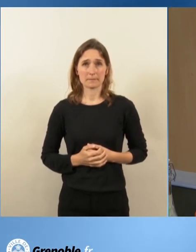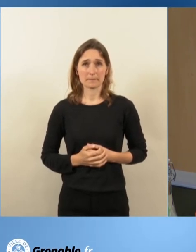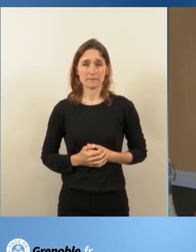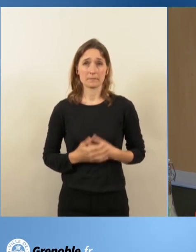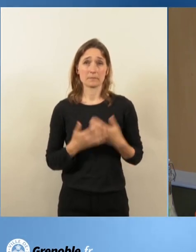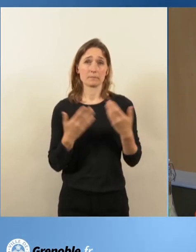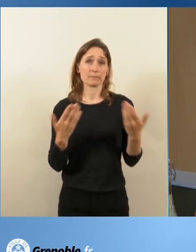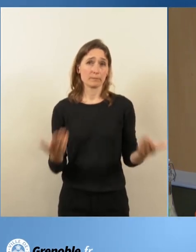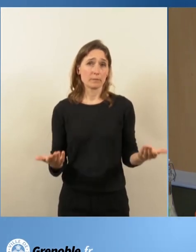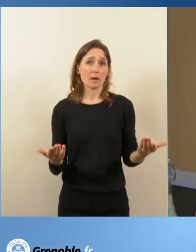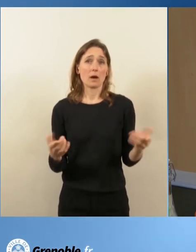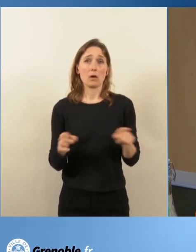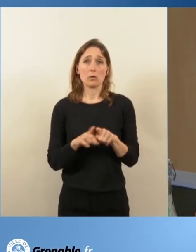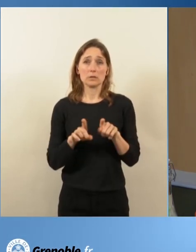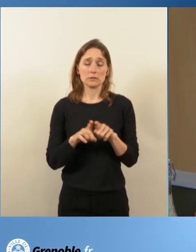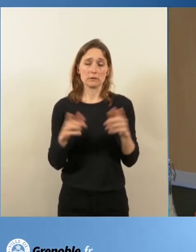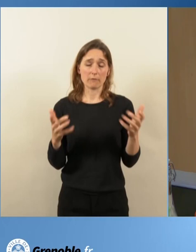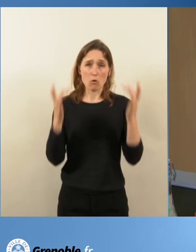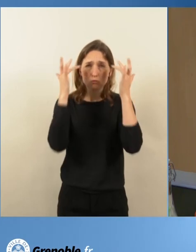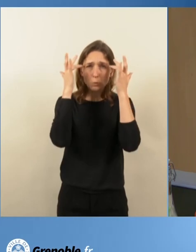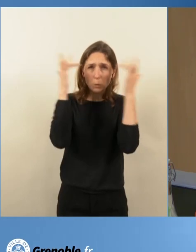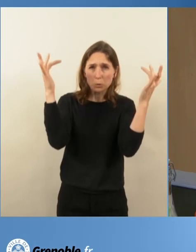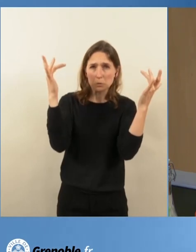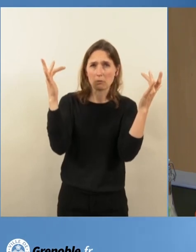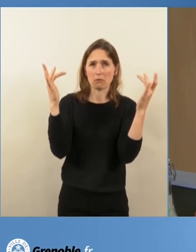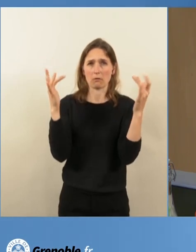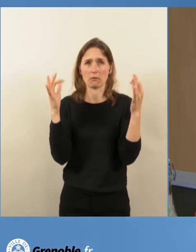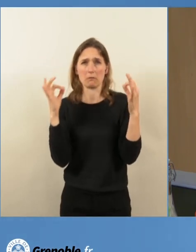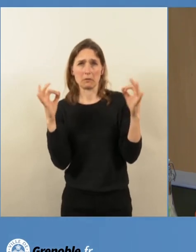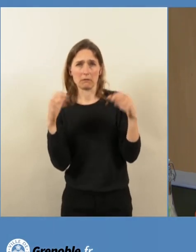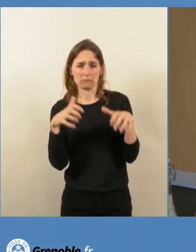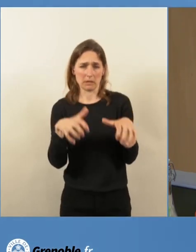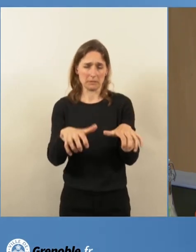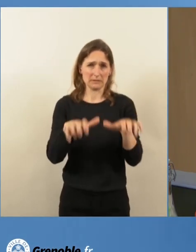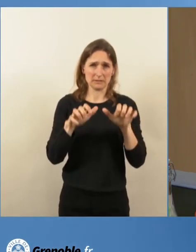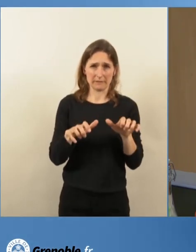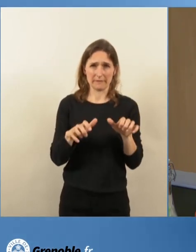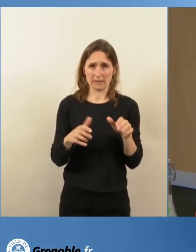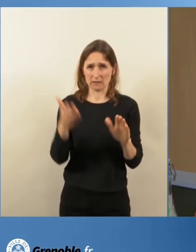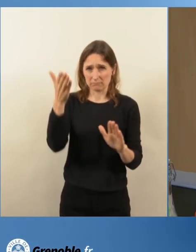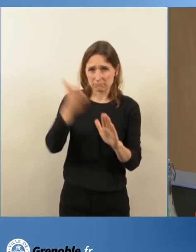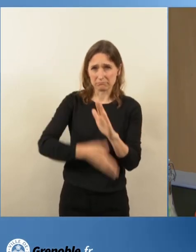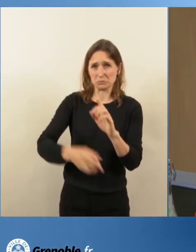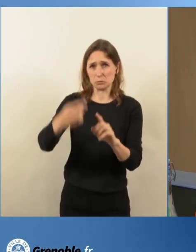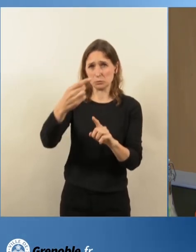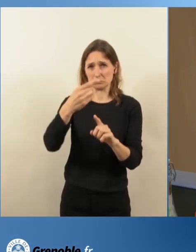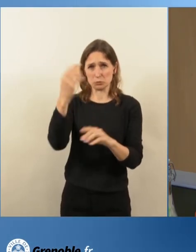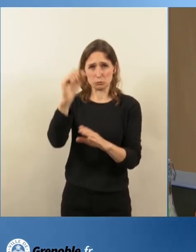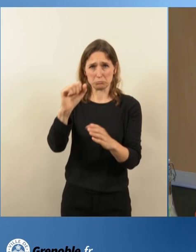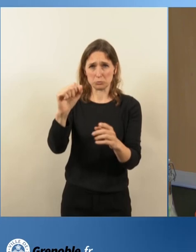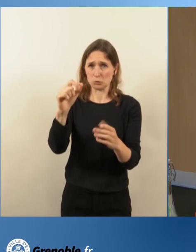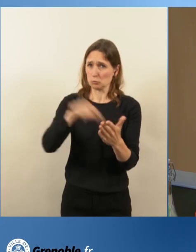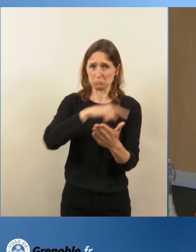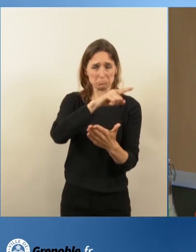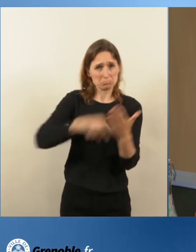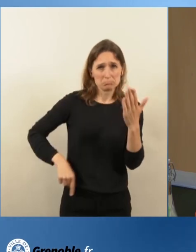la mise en oeuvre d'une culture administrée par la suppression du tricycle et la reprise en